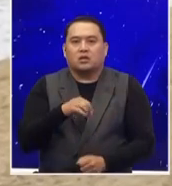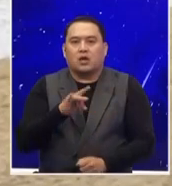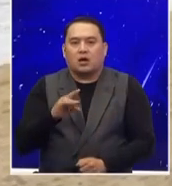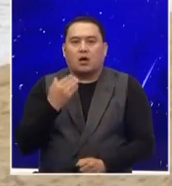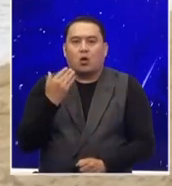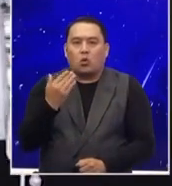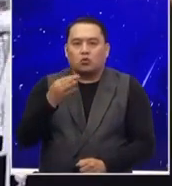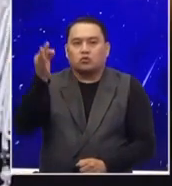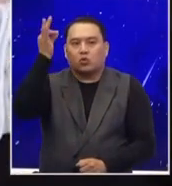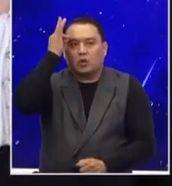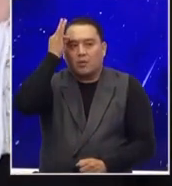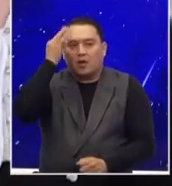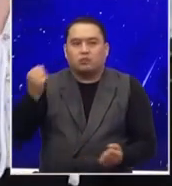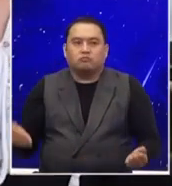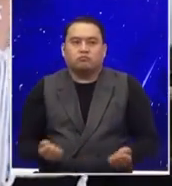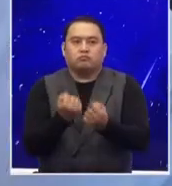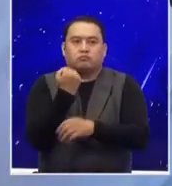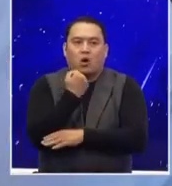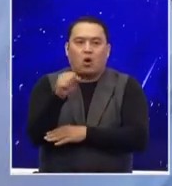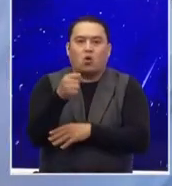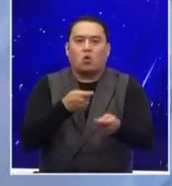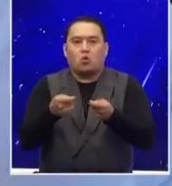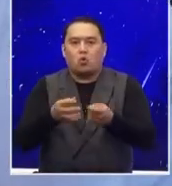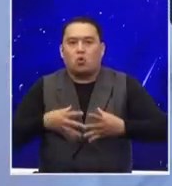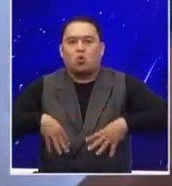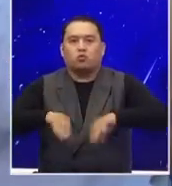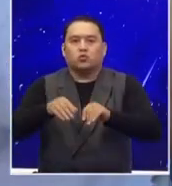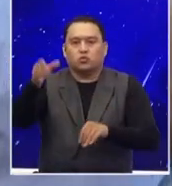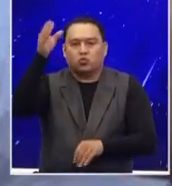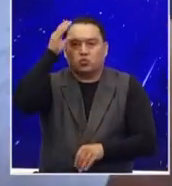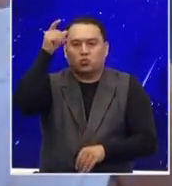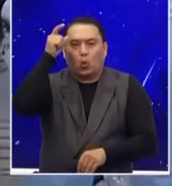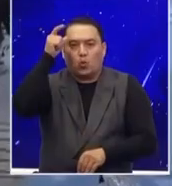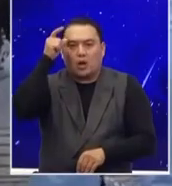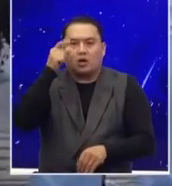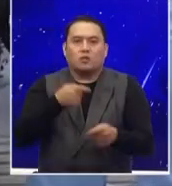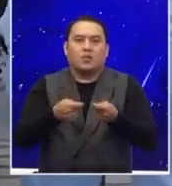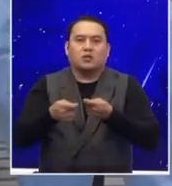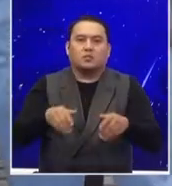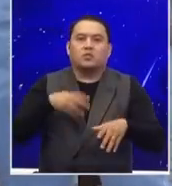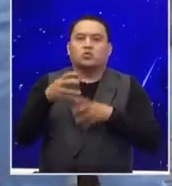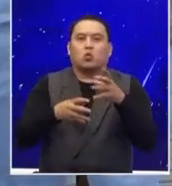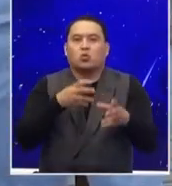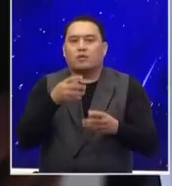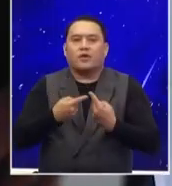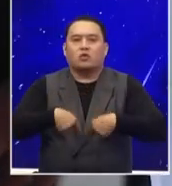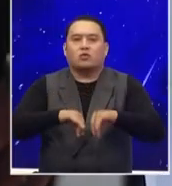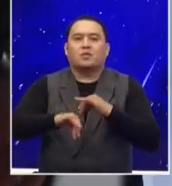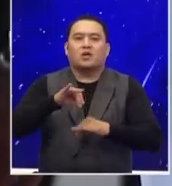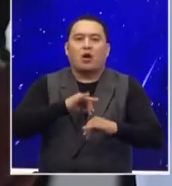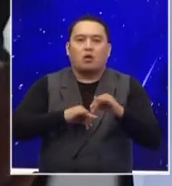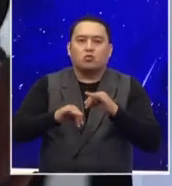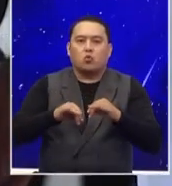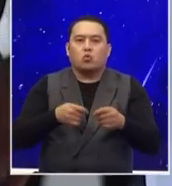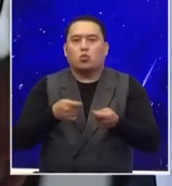Татара. Напомним, что победитель выборов не только возглавит общину турок-киприотов, но также будет представлять ее на международных переговорах